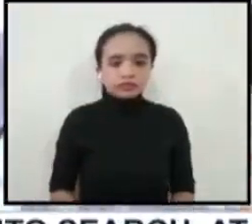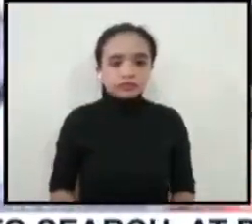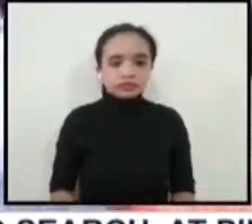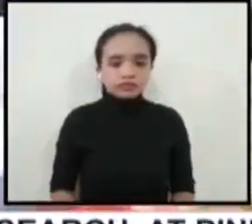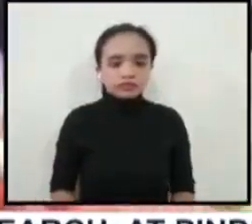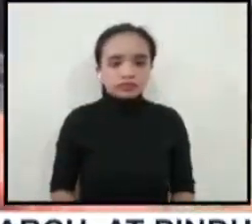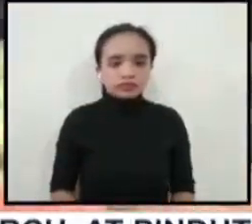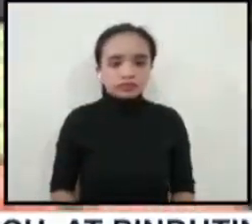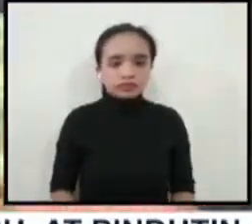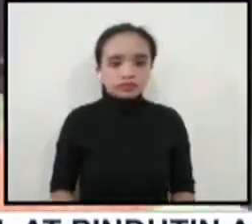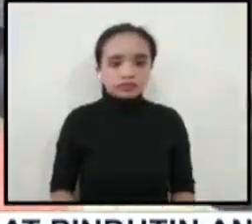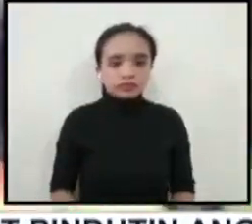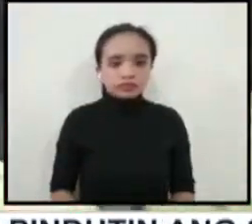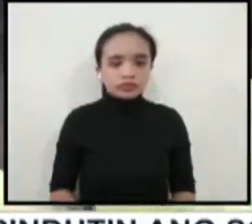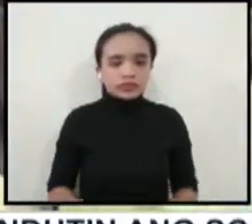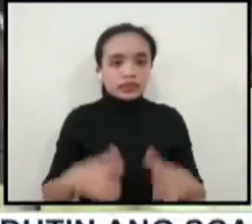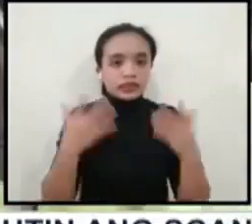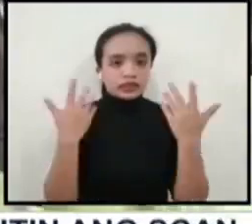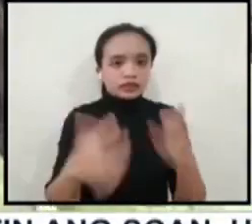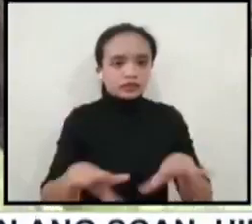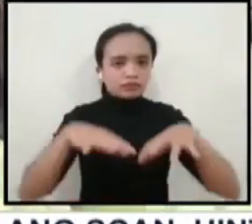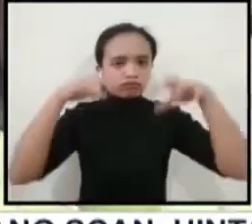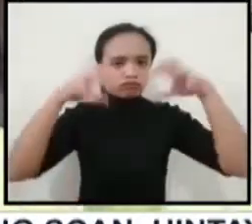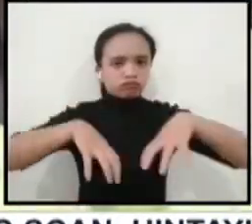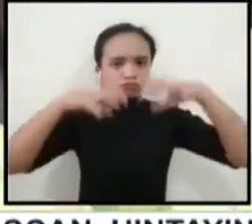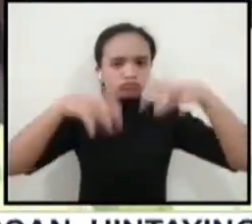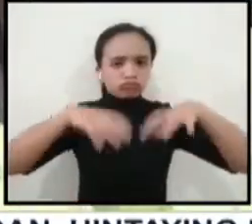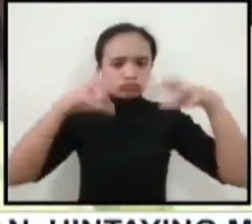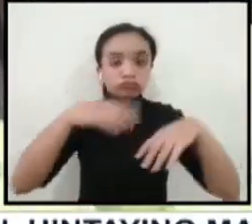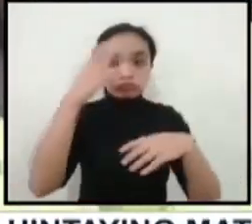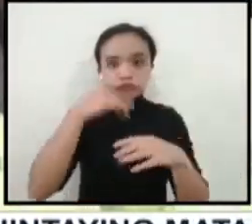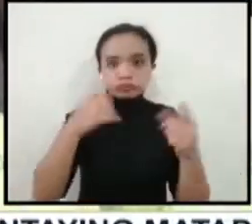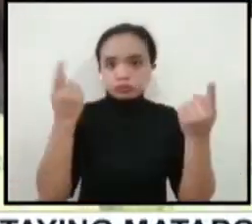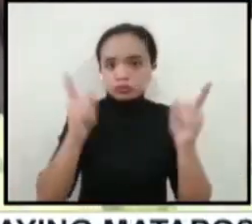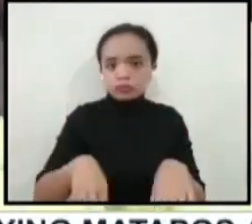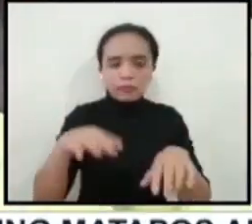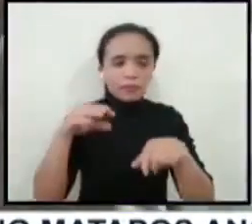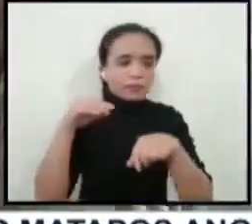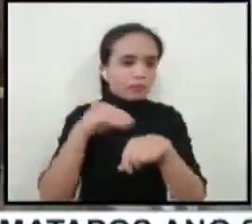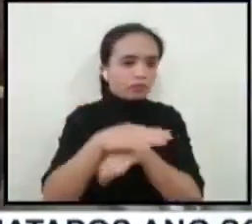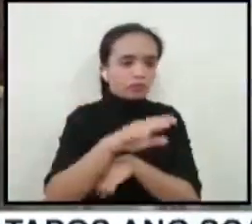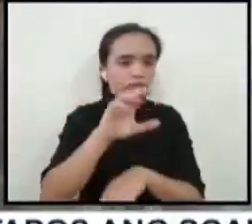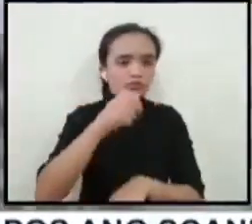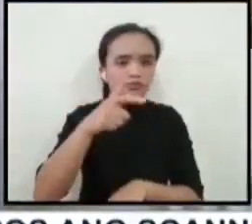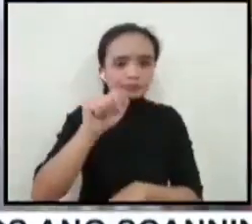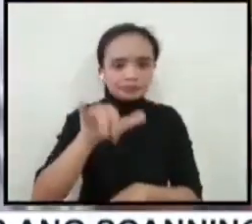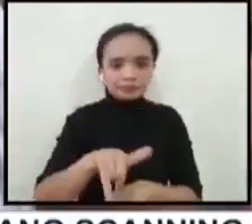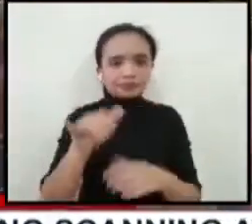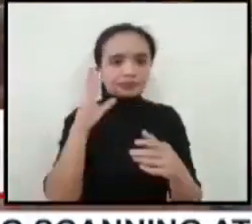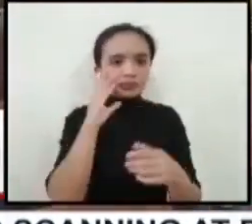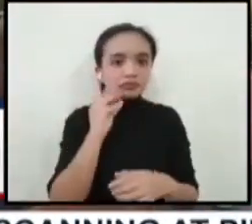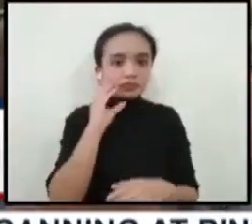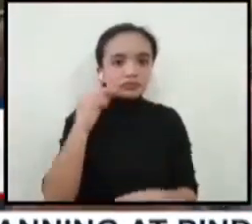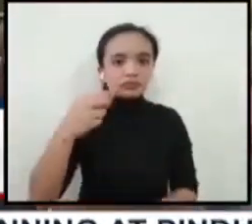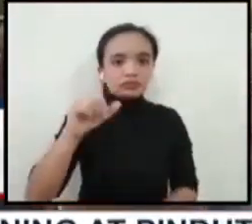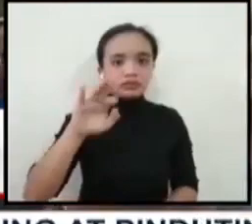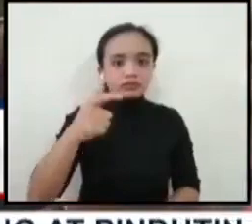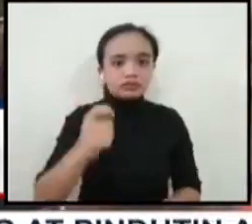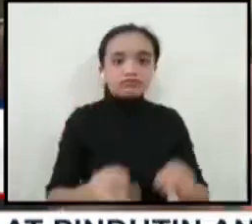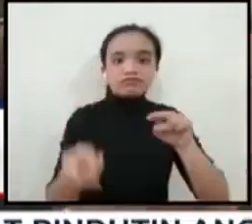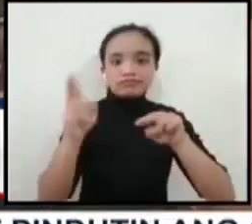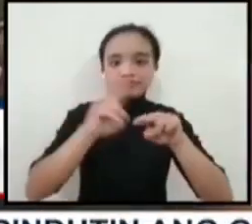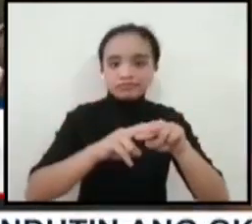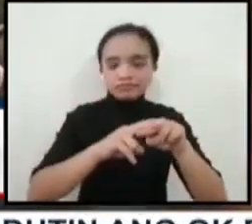Matapos ang matinding pag-ulan na dulot ng bagyong Egay at sa nararanasang Habagat, tumaas ang presyo ng iba't ibang